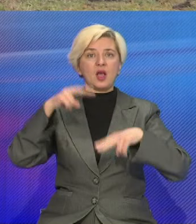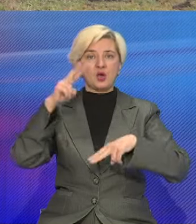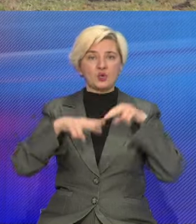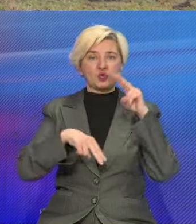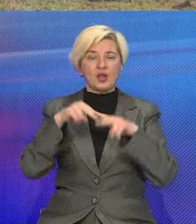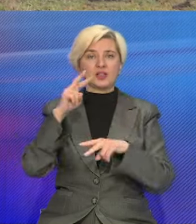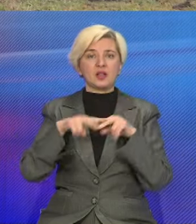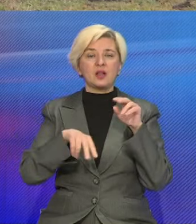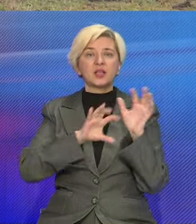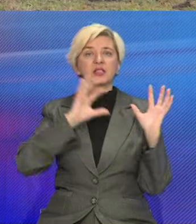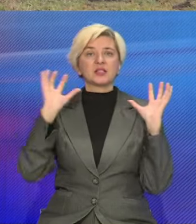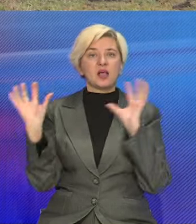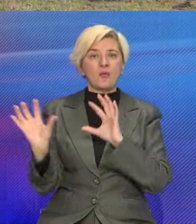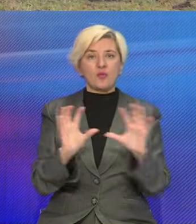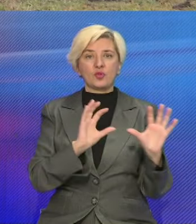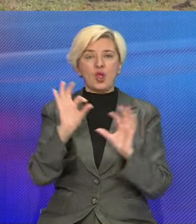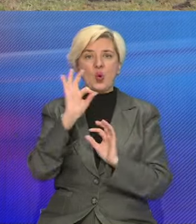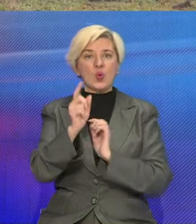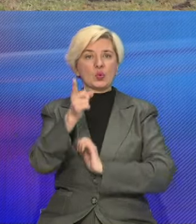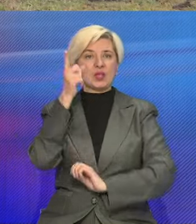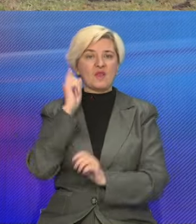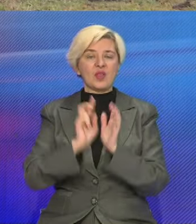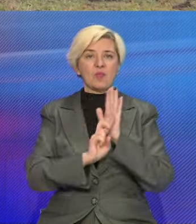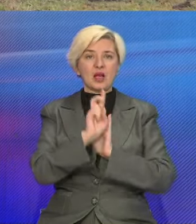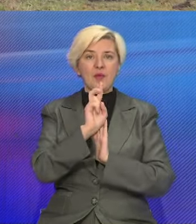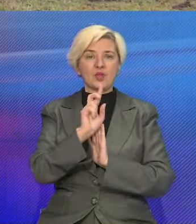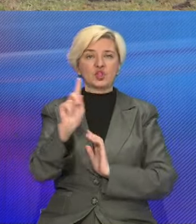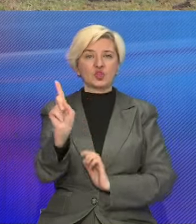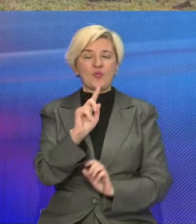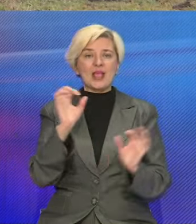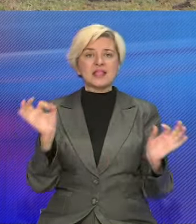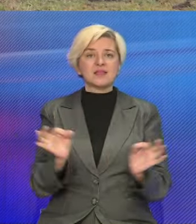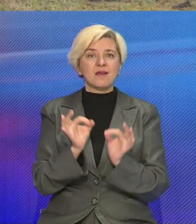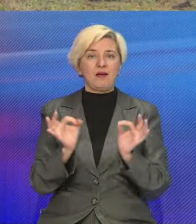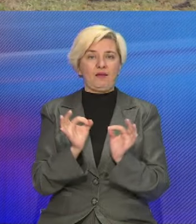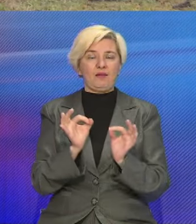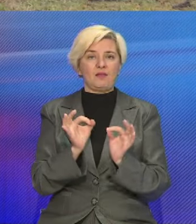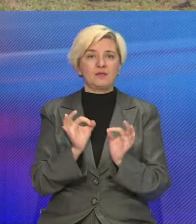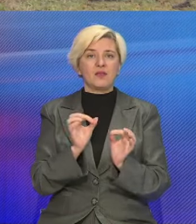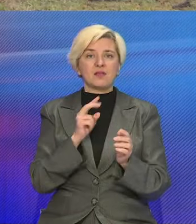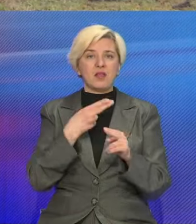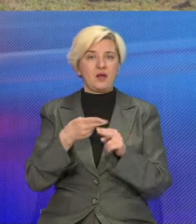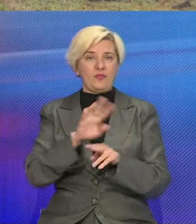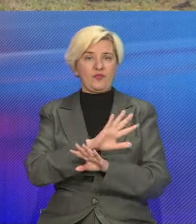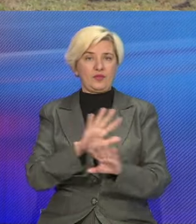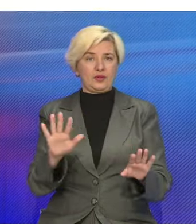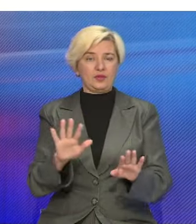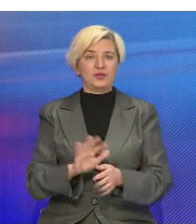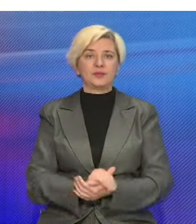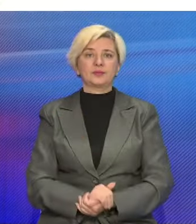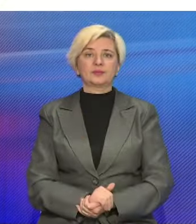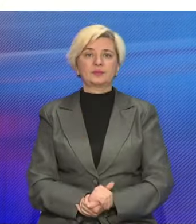заботою о древнем храмі, с тем, щоб никаким образом не причинити никакого вреда.